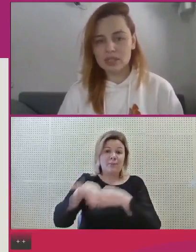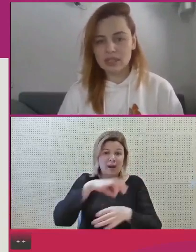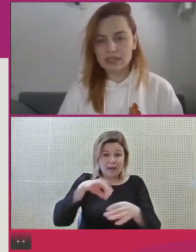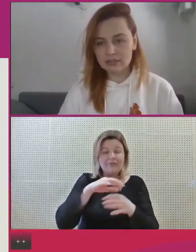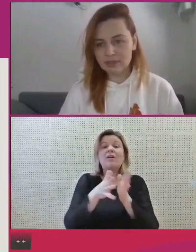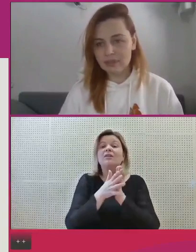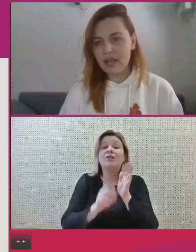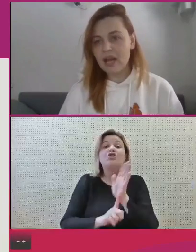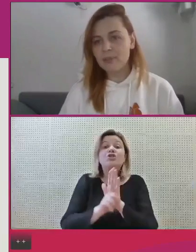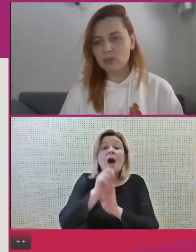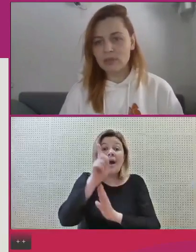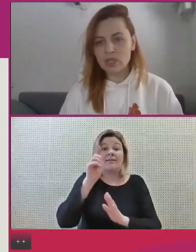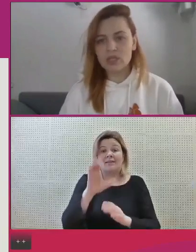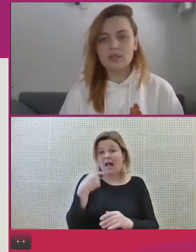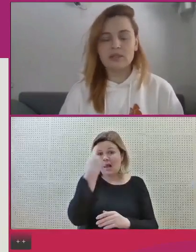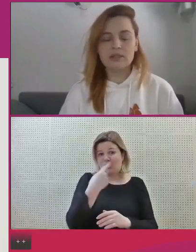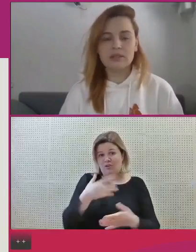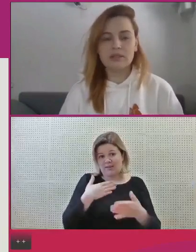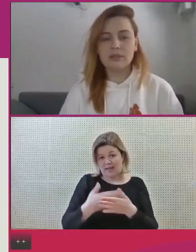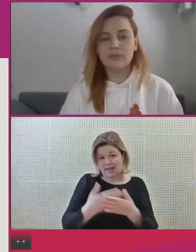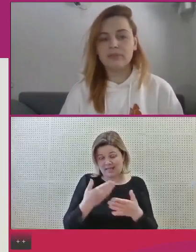с личной инициативы, а потом дальше